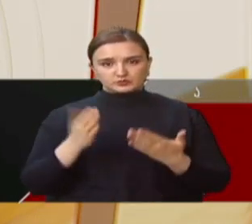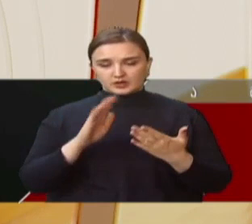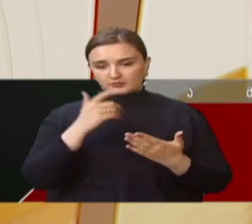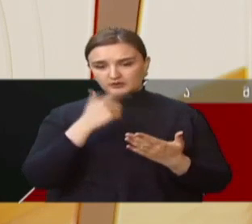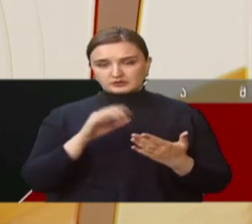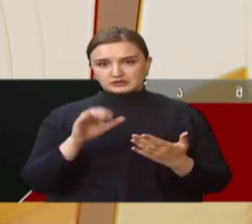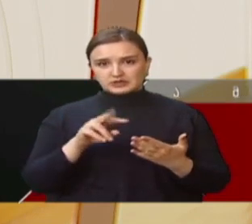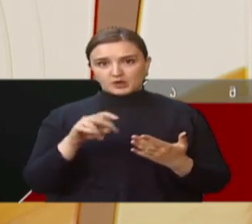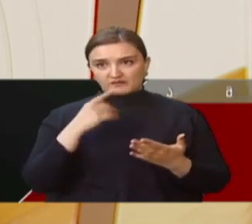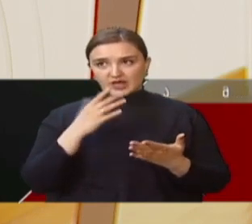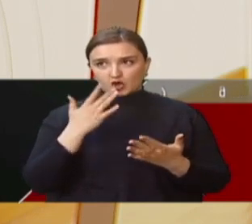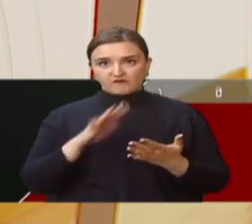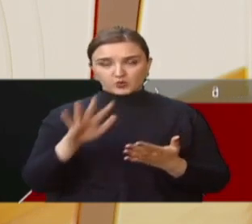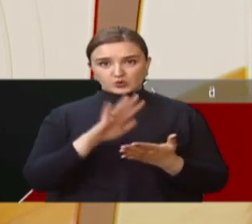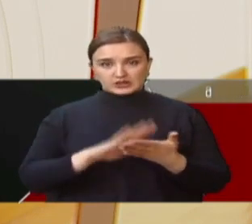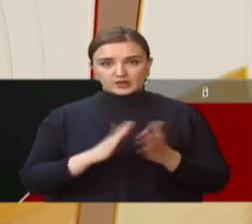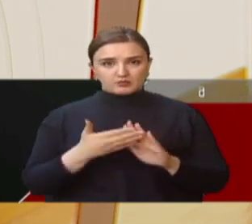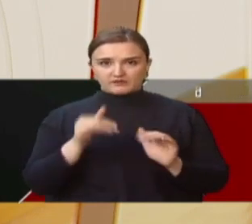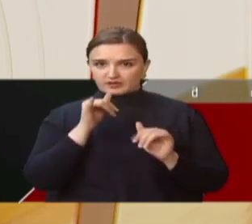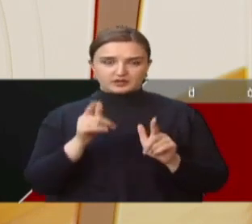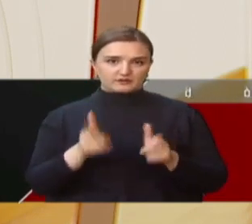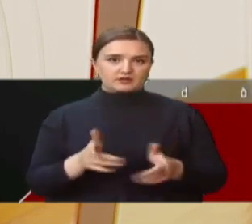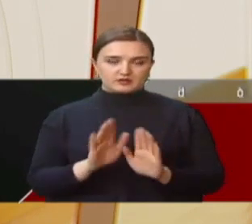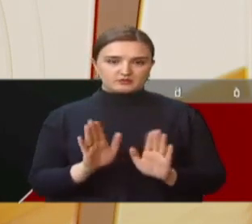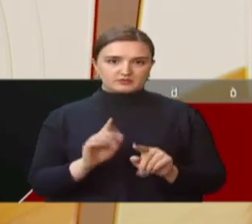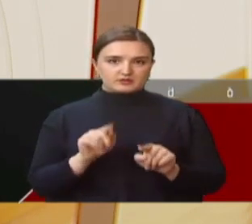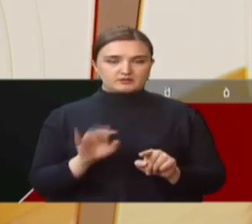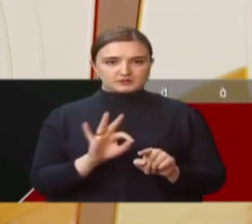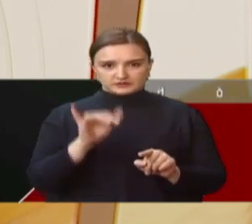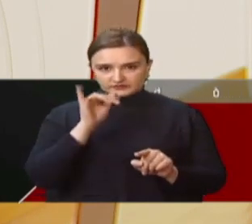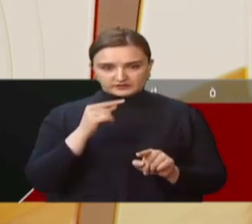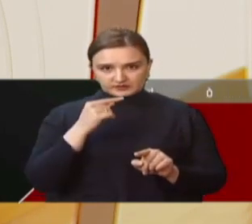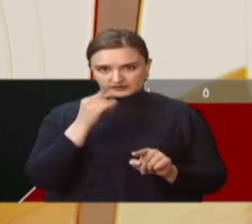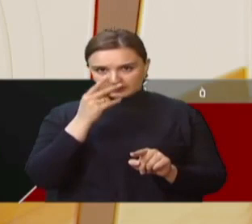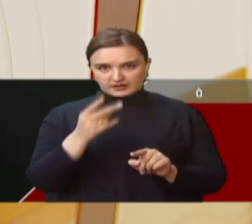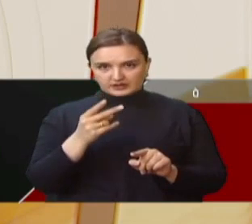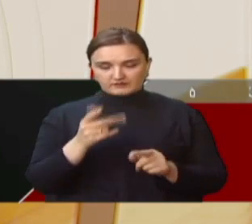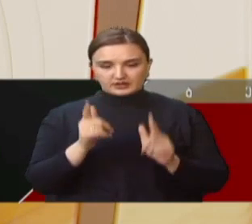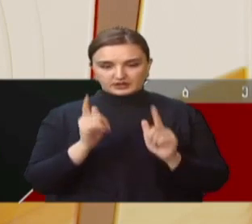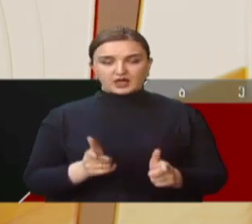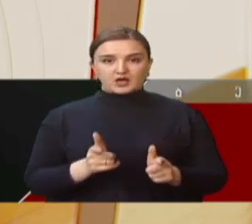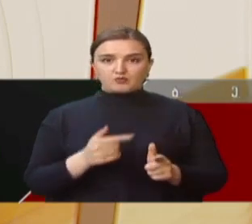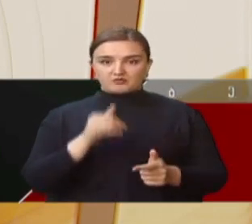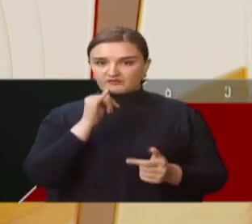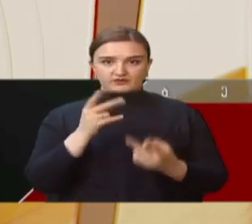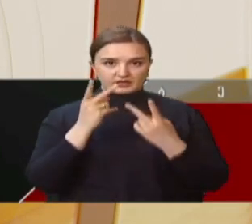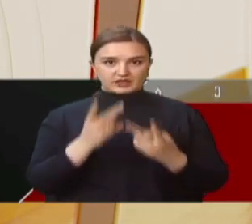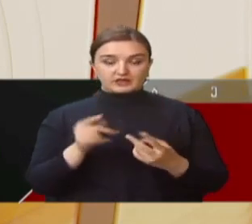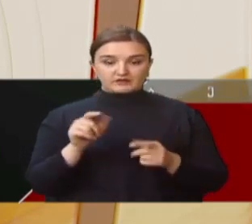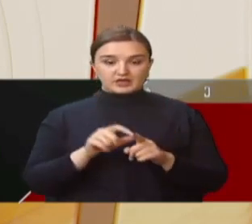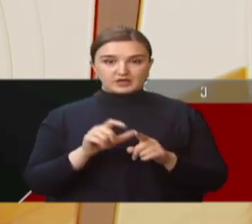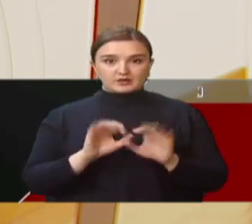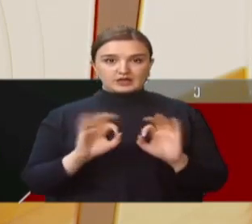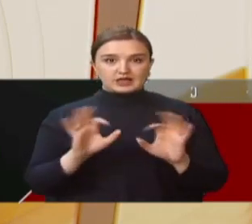ქალბატონი სალომე, ეროვნულ თანხმობას, მე ვერ დავეთანხმები ეროვნულ თანხმობაში ამის ნიშნებს, ვერ ხედავ ქართულ ოცნებაში თანხმობისკენ ნიშნებს, ის რომ